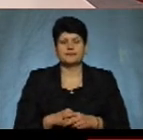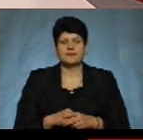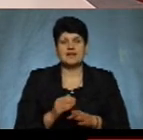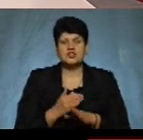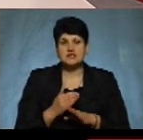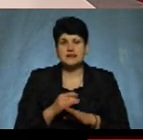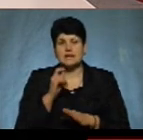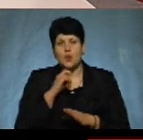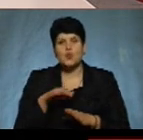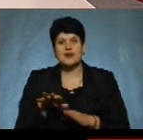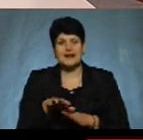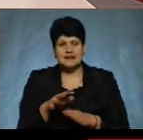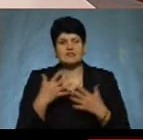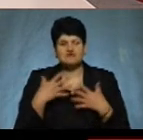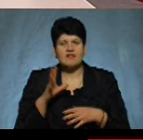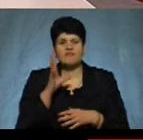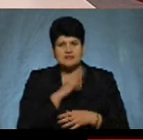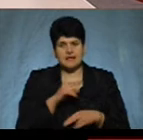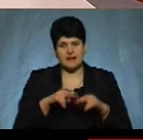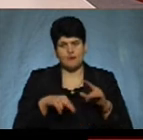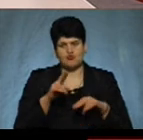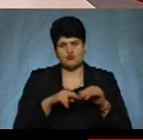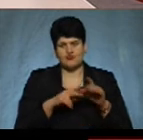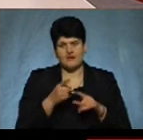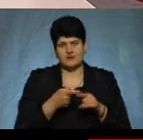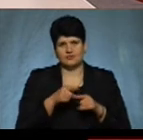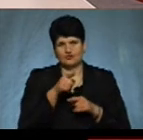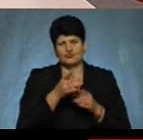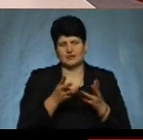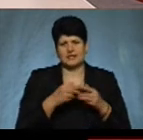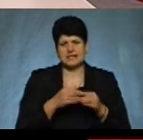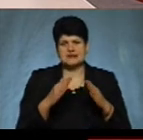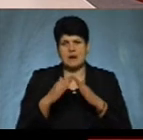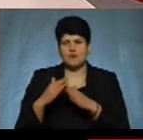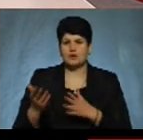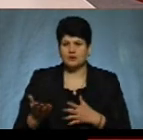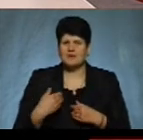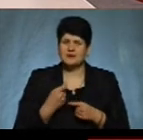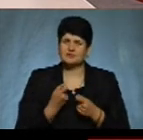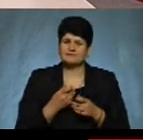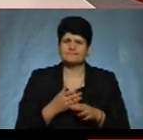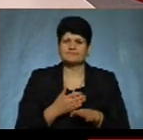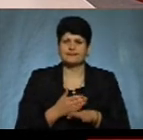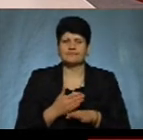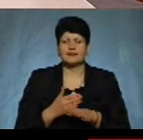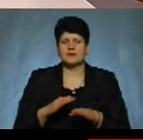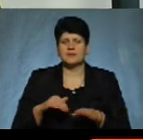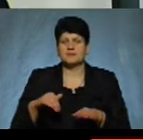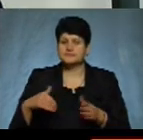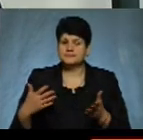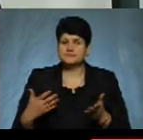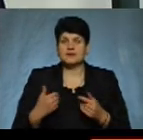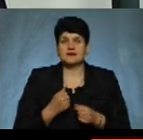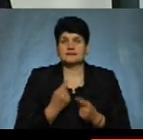частина України, скажімо так, вже встигла десь побудувати от таку кількість амбулаторій. Ми рухаємося чуть-чуть повільніше, тому що, на превеликий